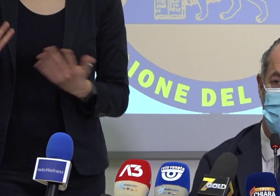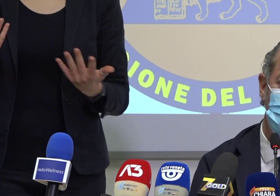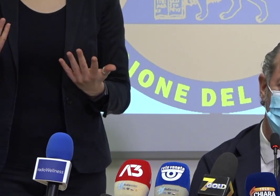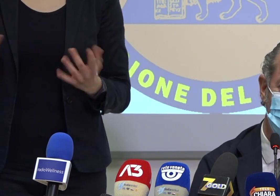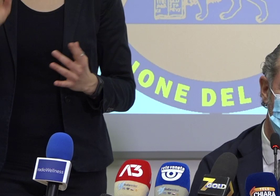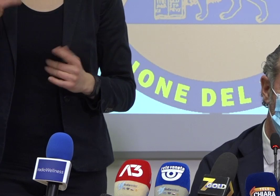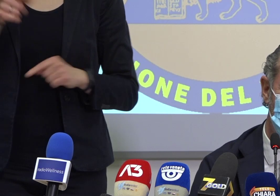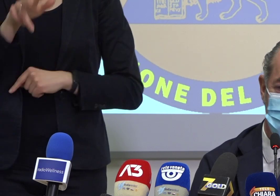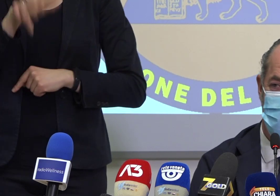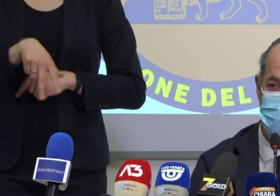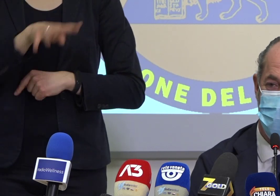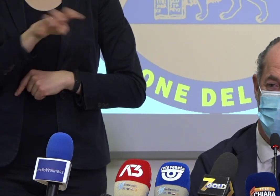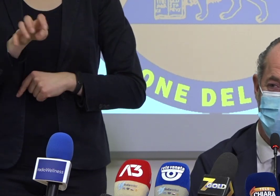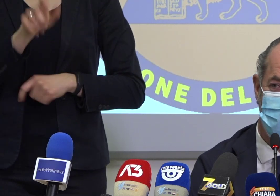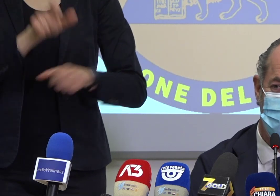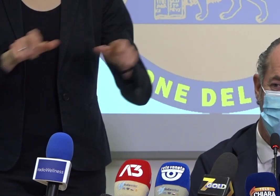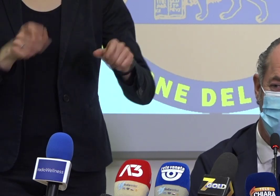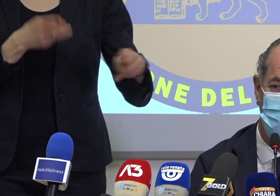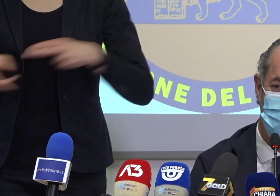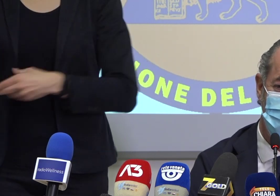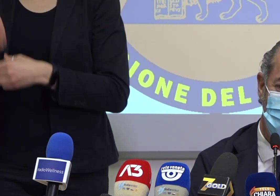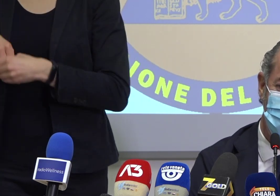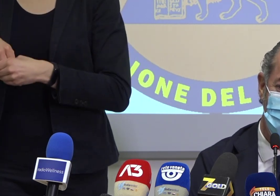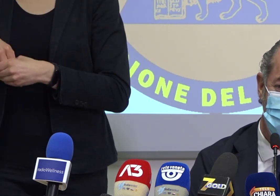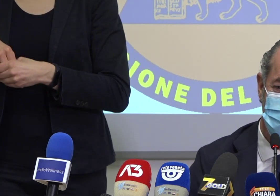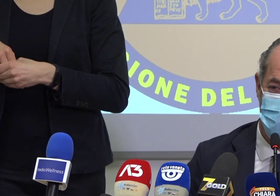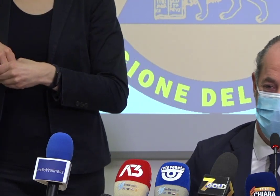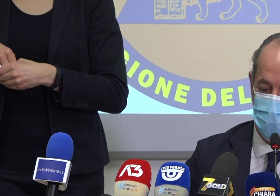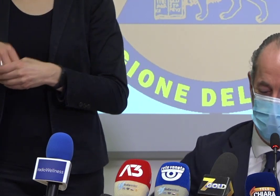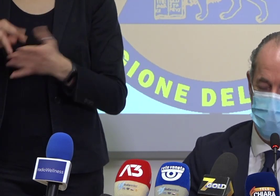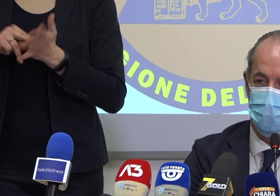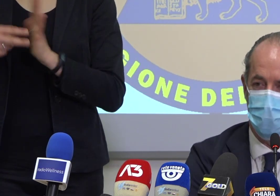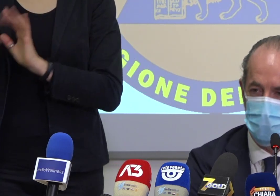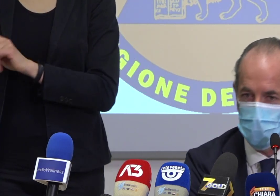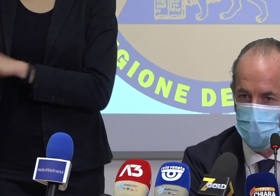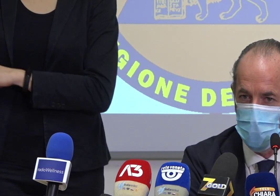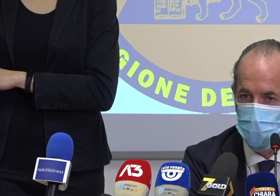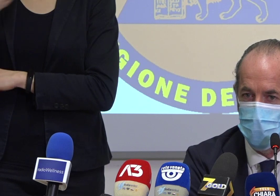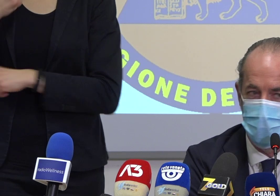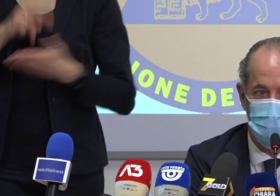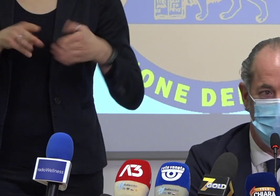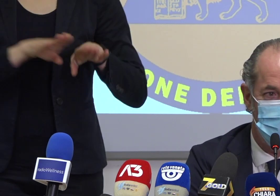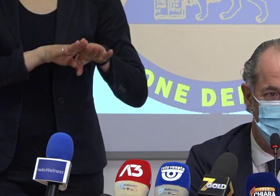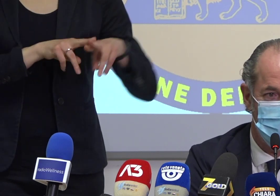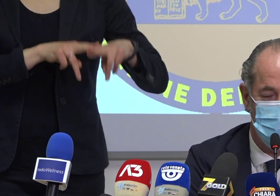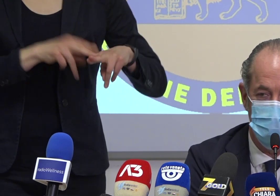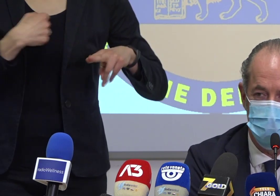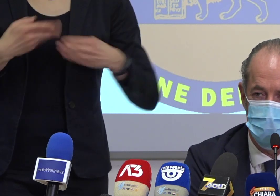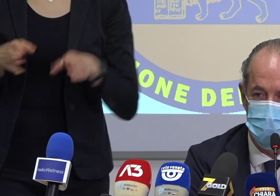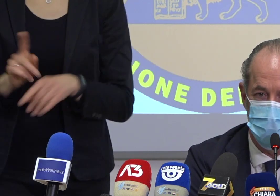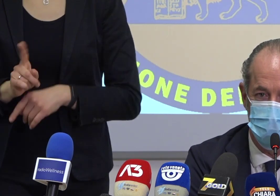hai 3.400 persone in ospedale e i tecnici ti dicono lasciate chiuse le scuole, io non le apro,